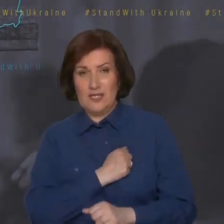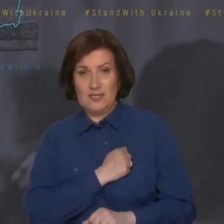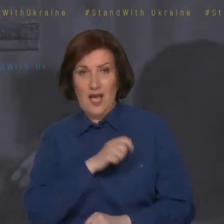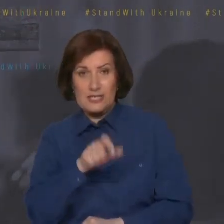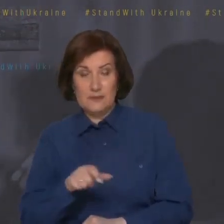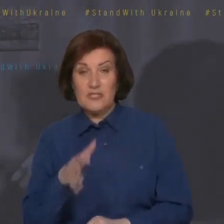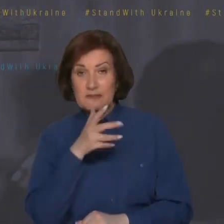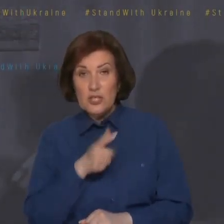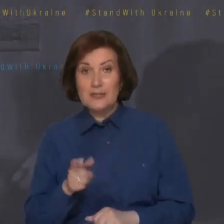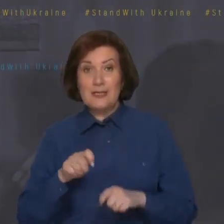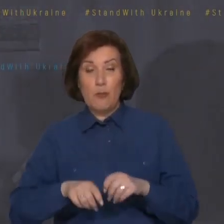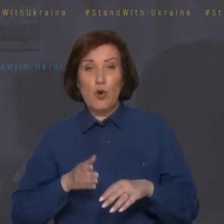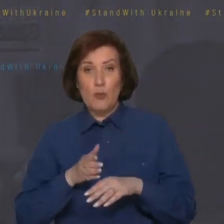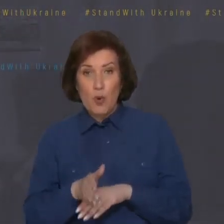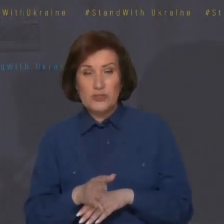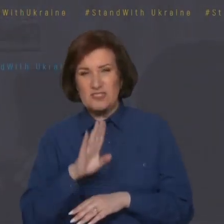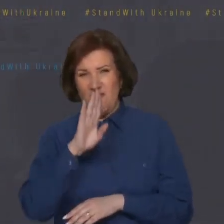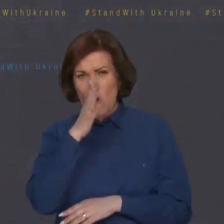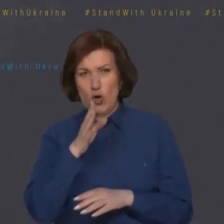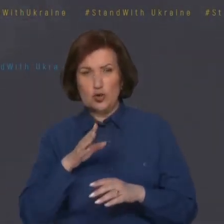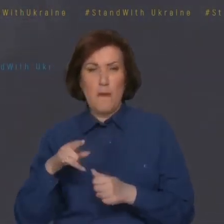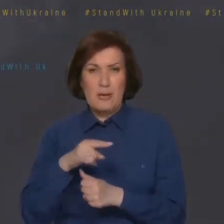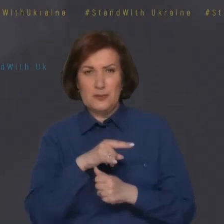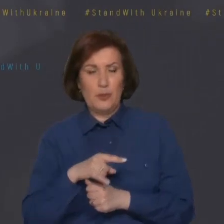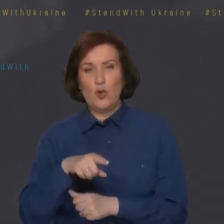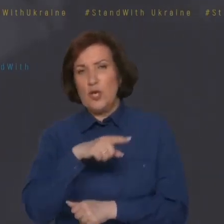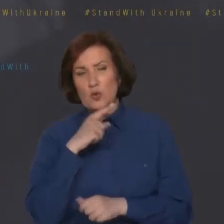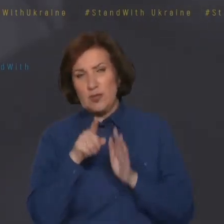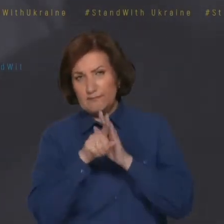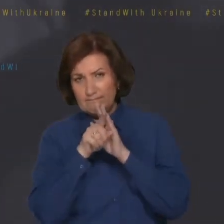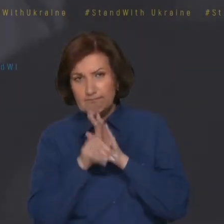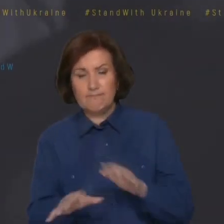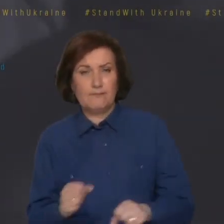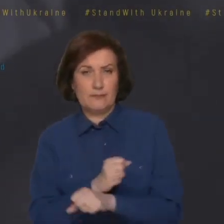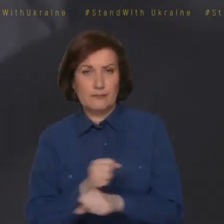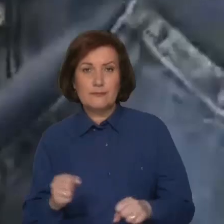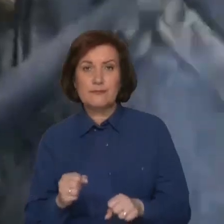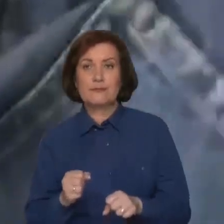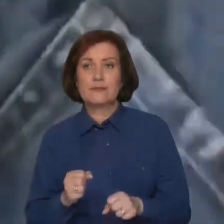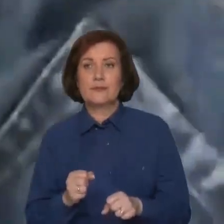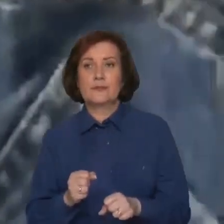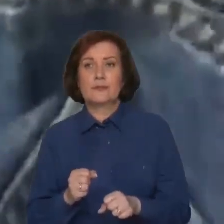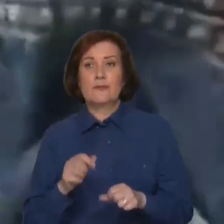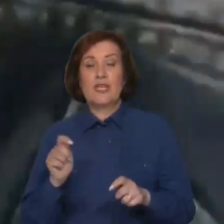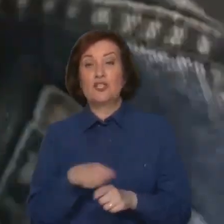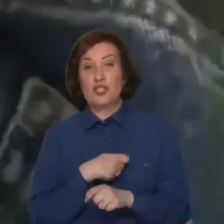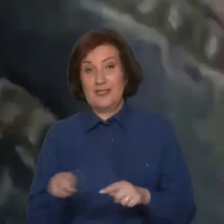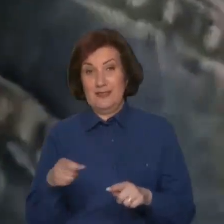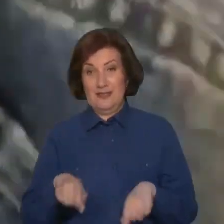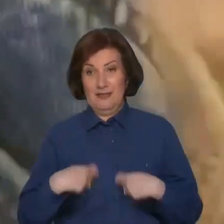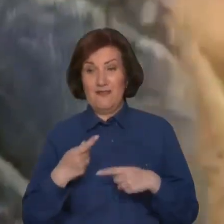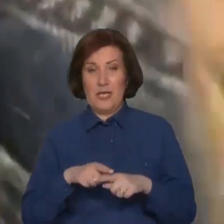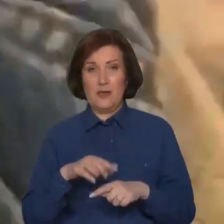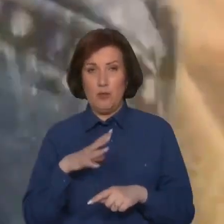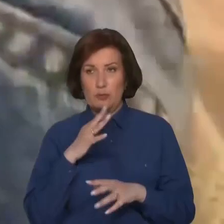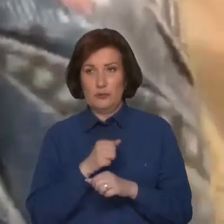У цей час на блокпост з ворожого безпілотника росіяни скинули вибуховий пристрій. Джинси, в яких я була під час